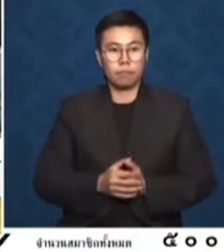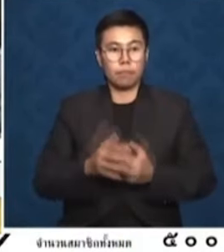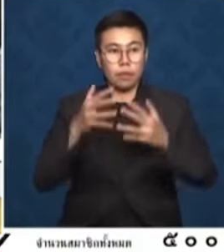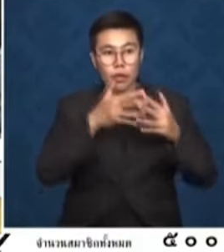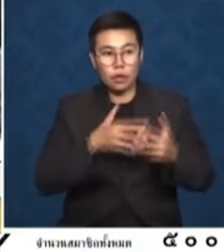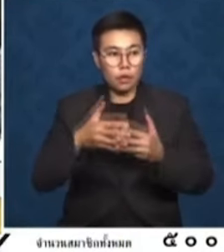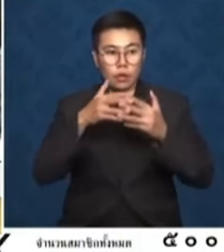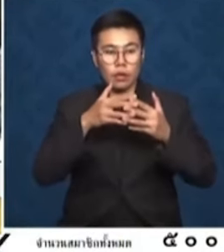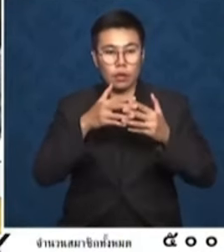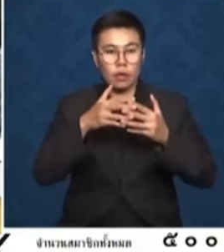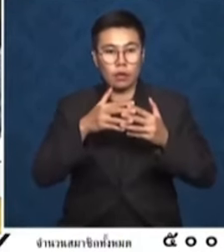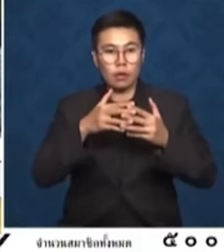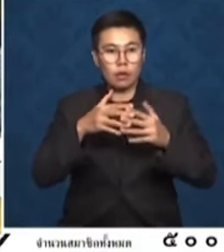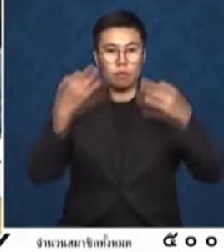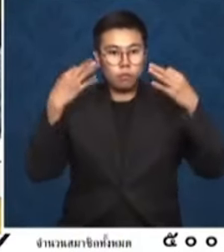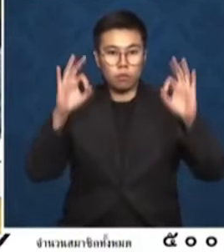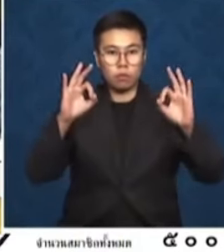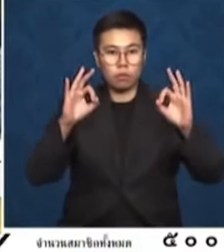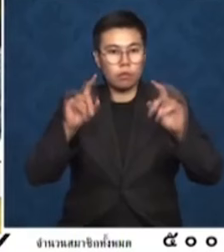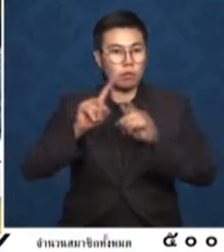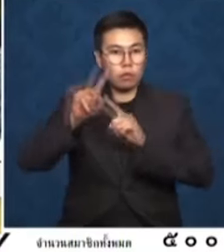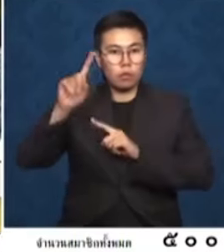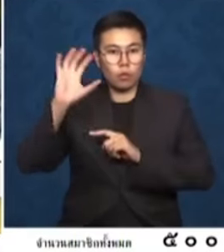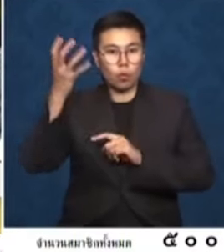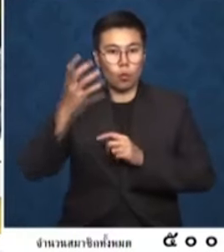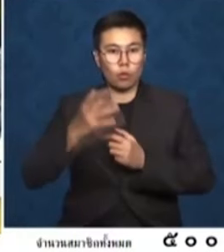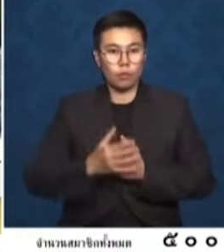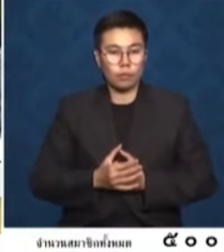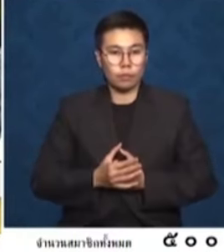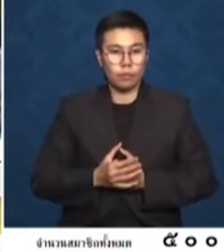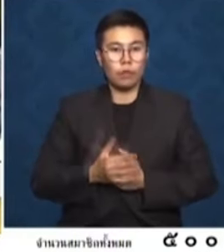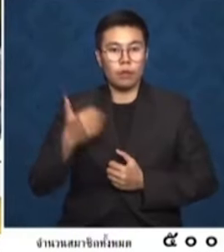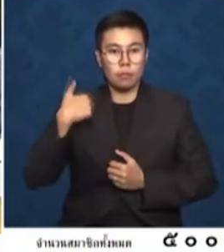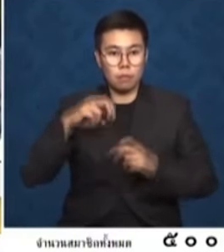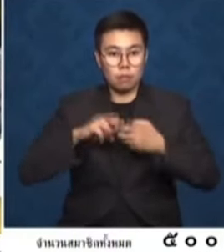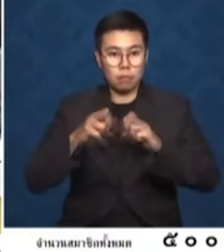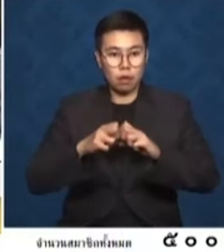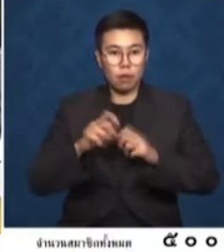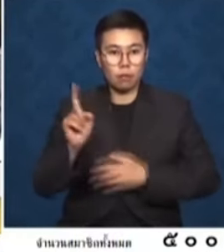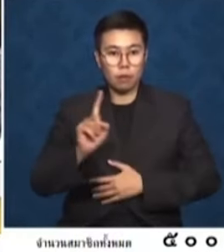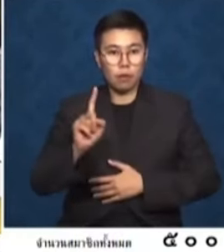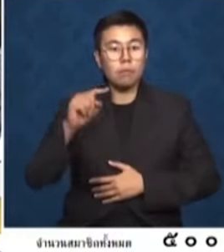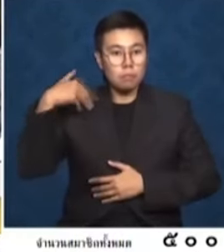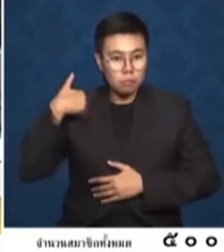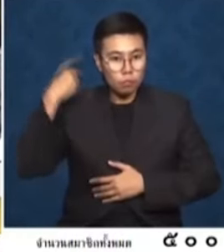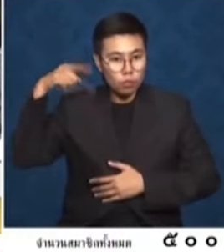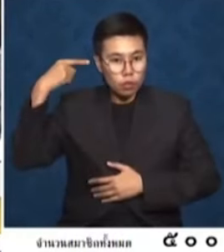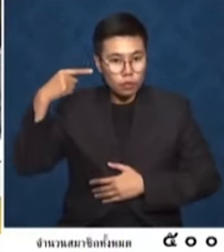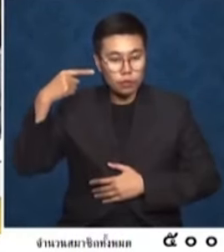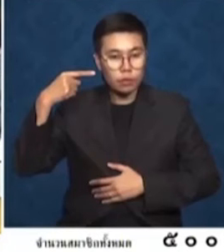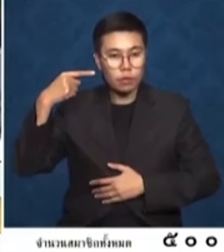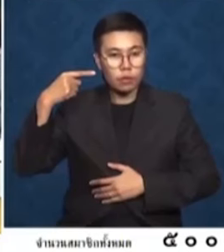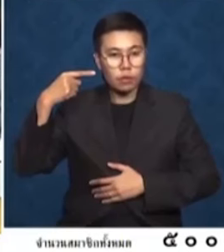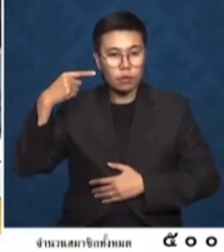บอกว่าเป็นประเทศที่มีความเสรีสูงที่สุดเคยมีเหตุการณ์ครับมีผู้หญิงไป